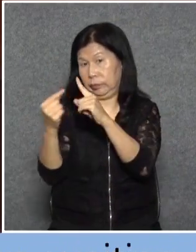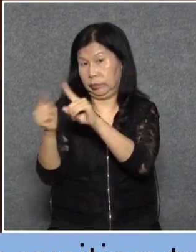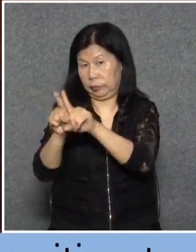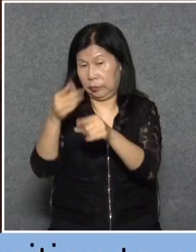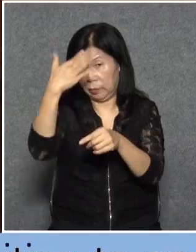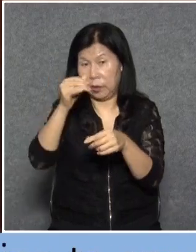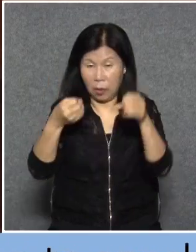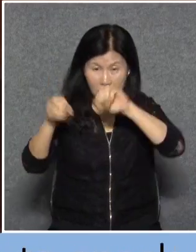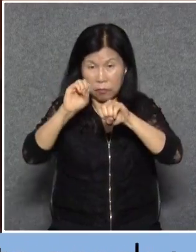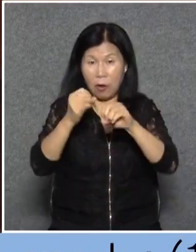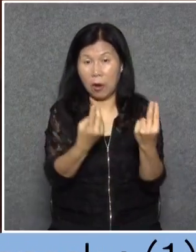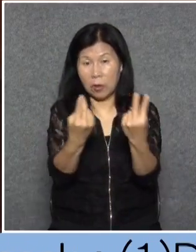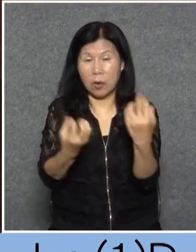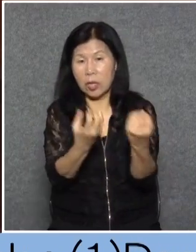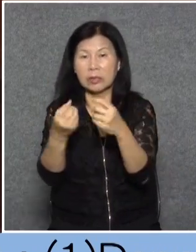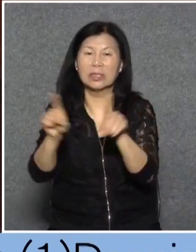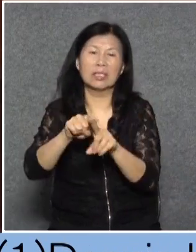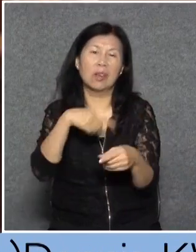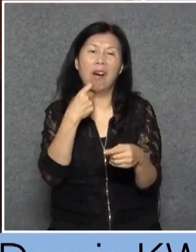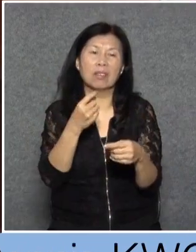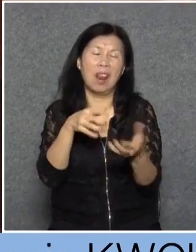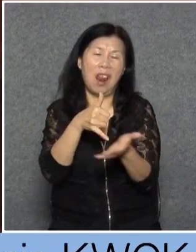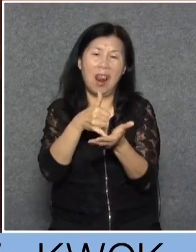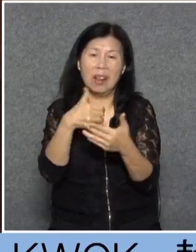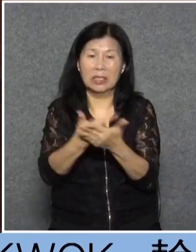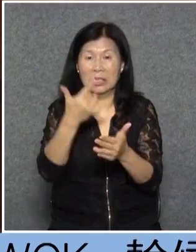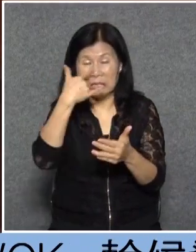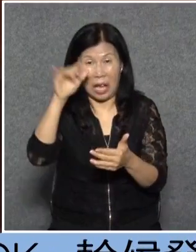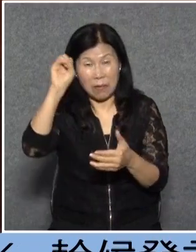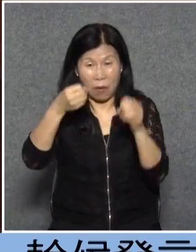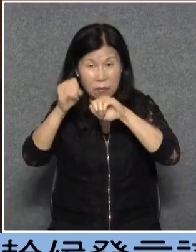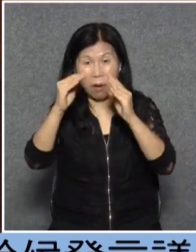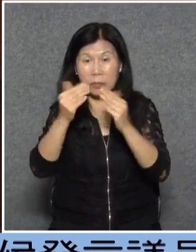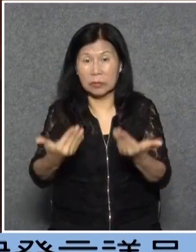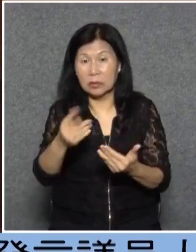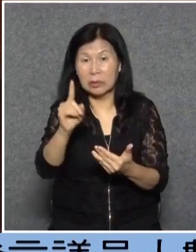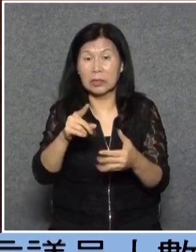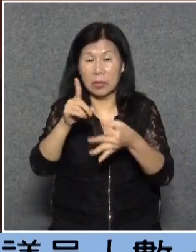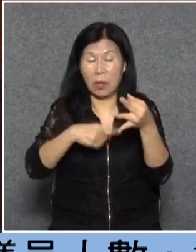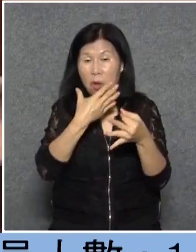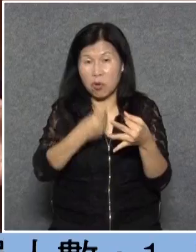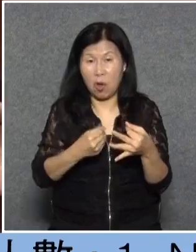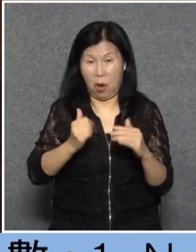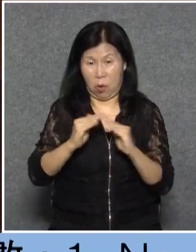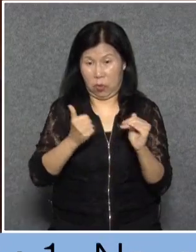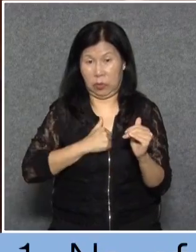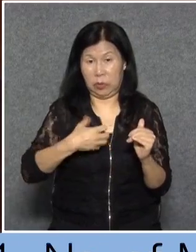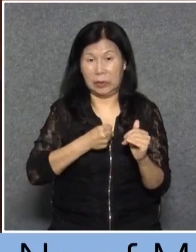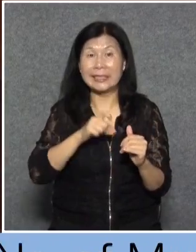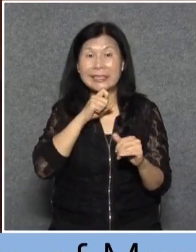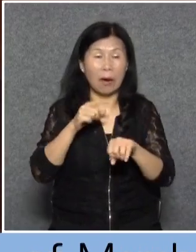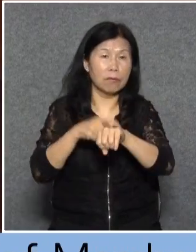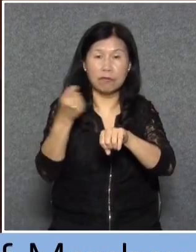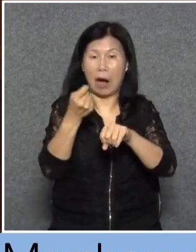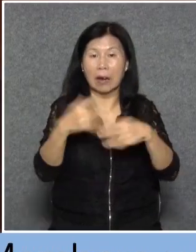學研究十幾年都死氣沉沉，現在整了個創新及科技局，有這個即是楊局長，那好了，眨下眼又即是